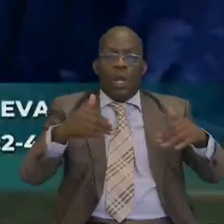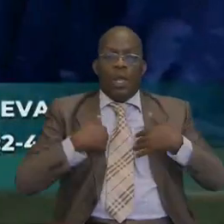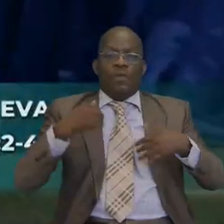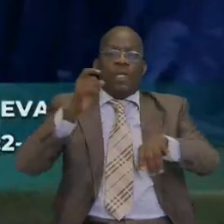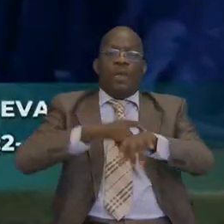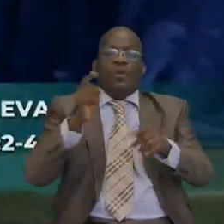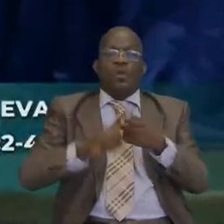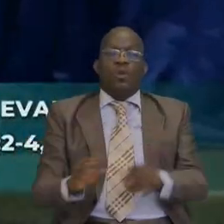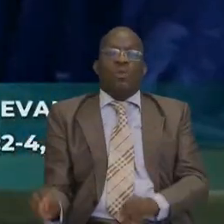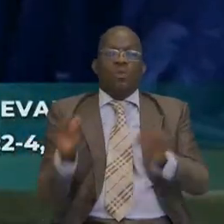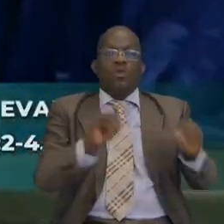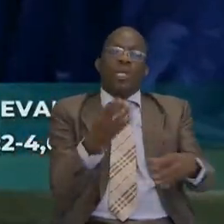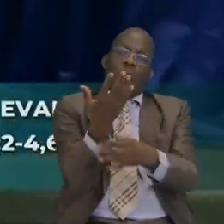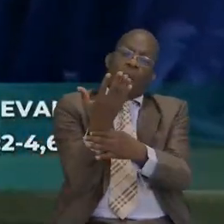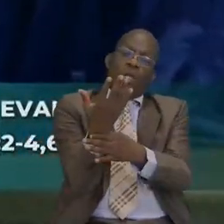main.